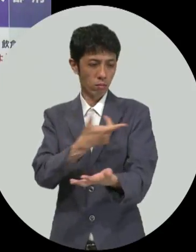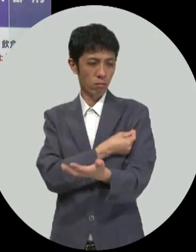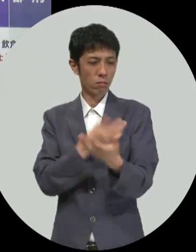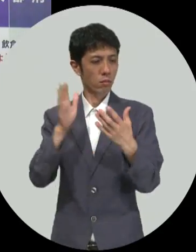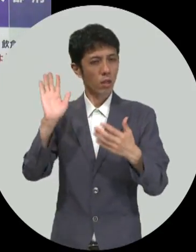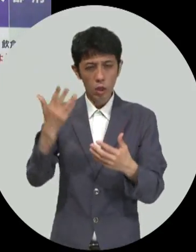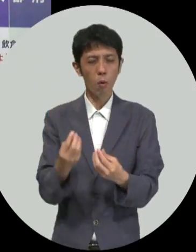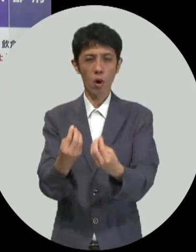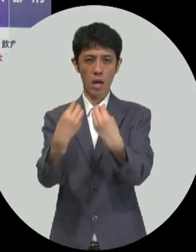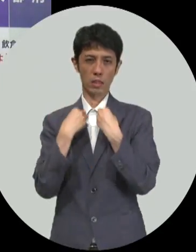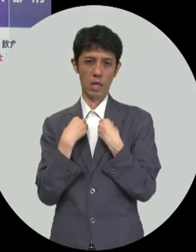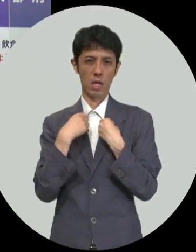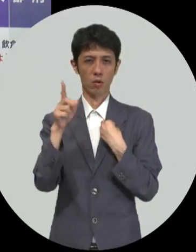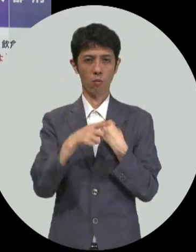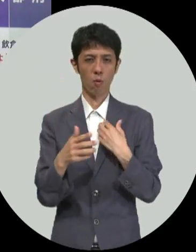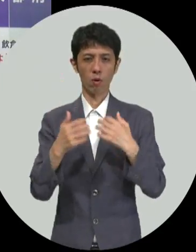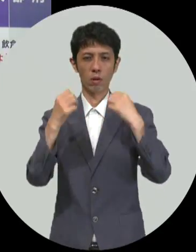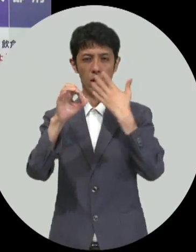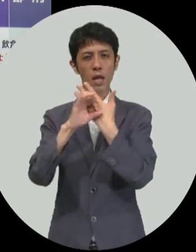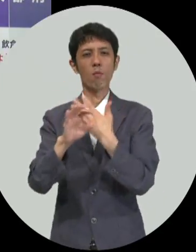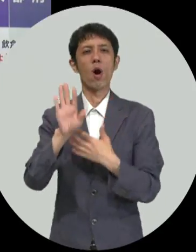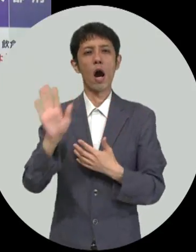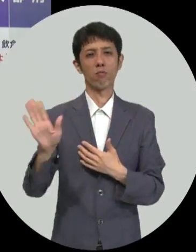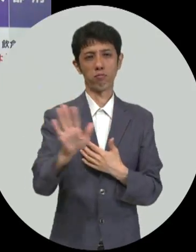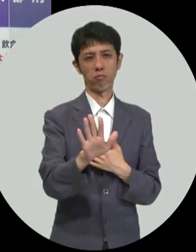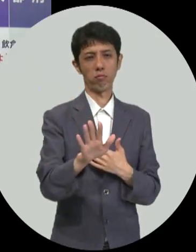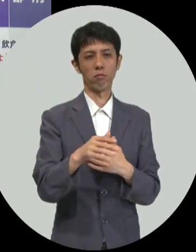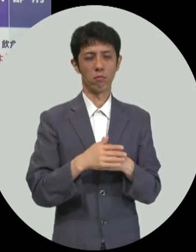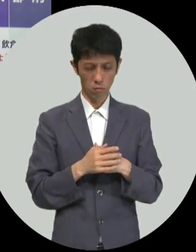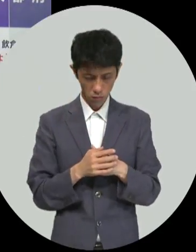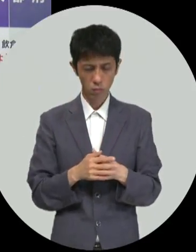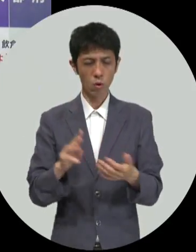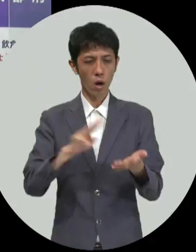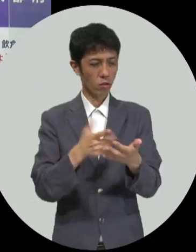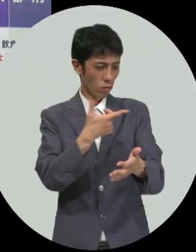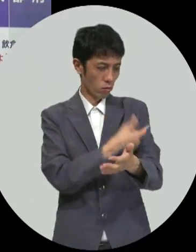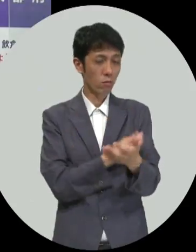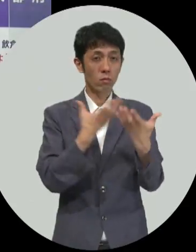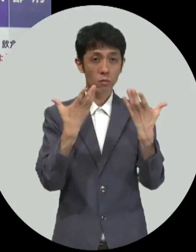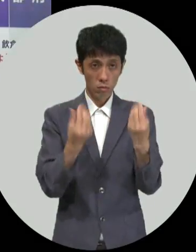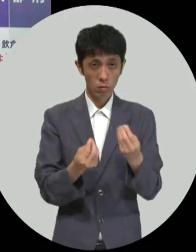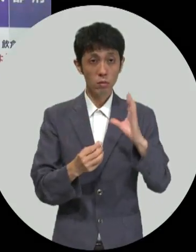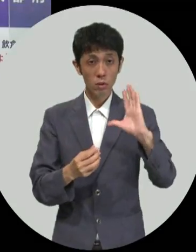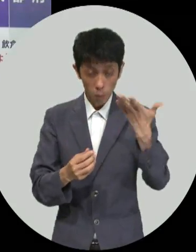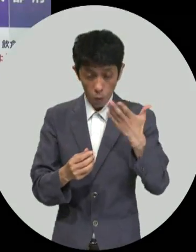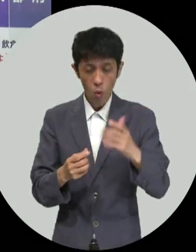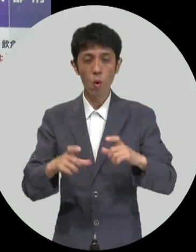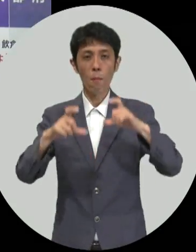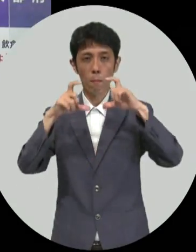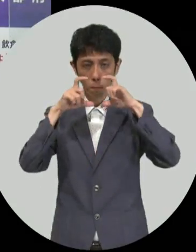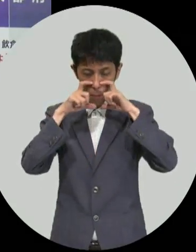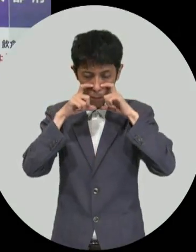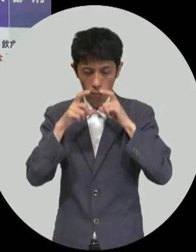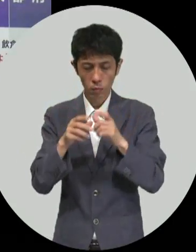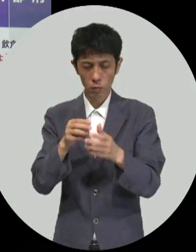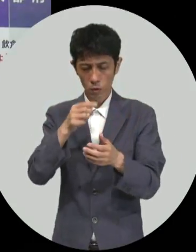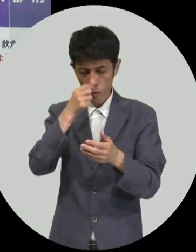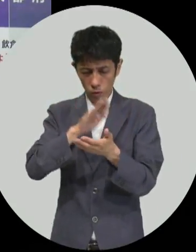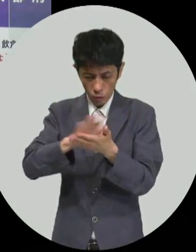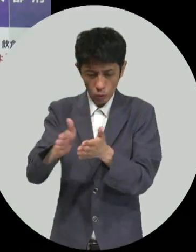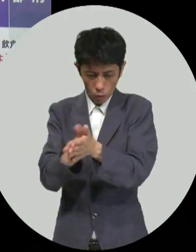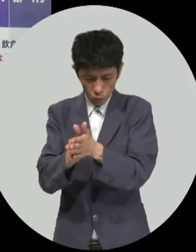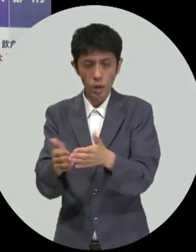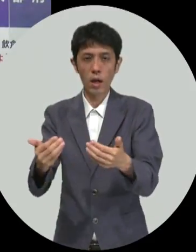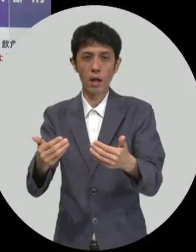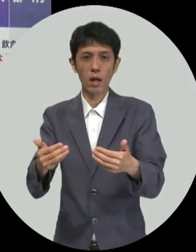例も出てきておりますので、ワクチン接種をしたとしてもですね、マスクの着用と消毒とは徹底したいと。特に